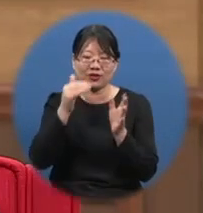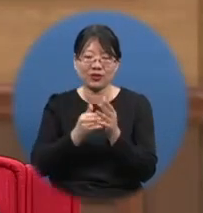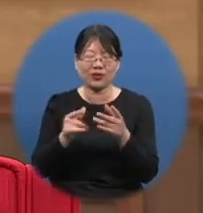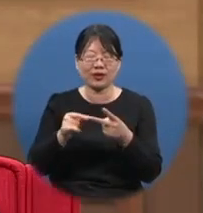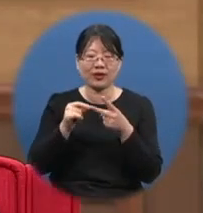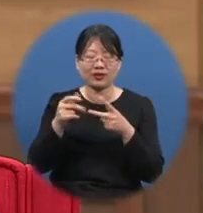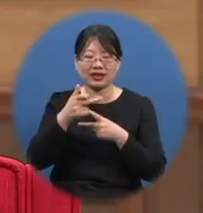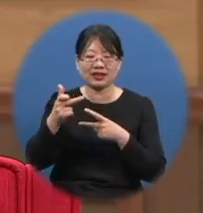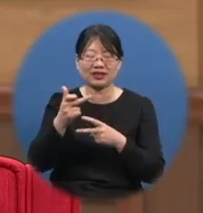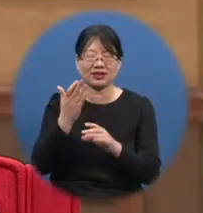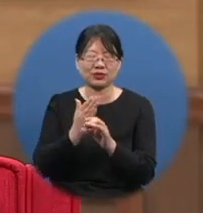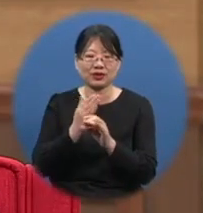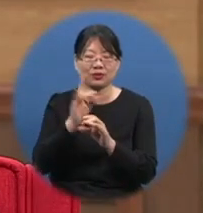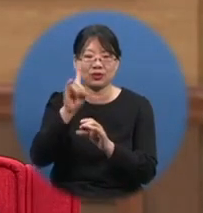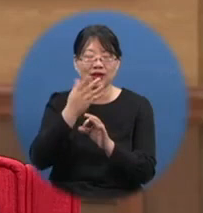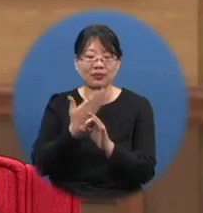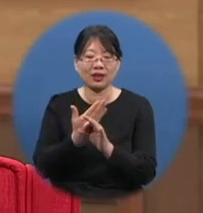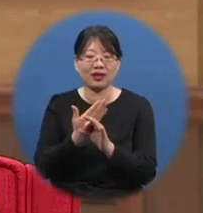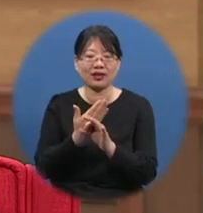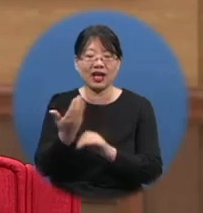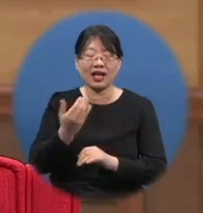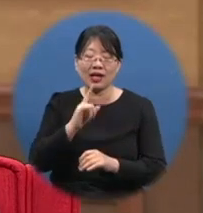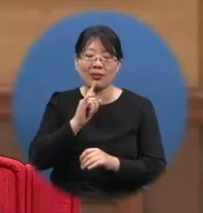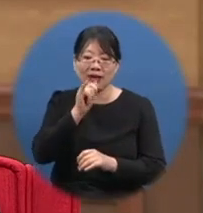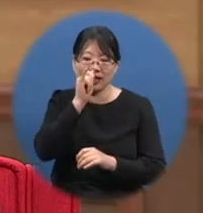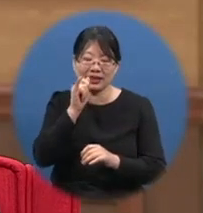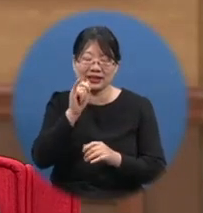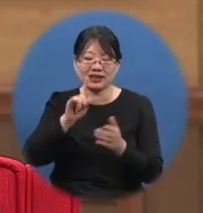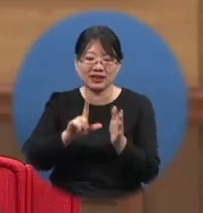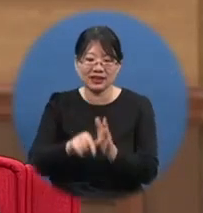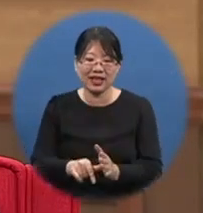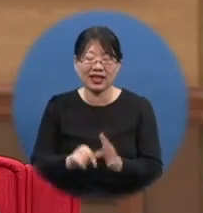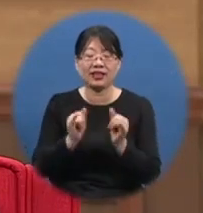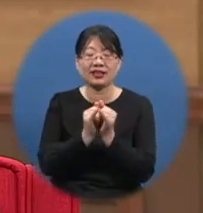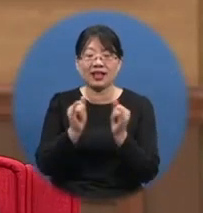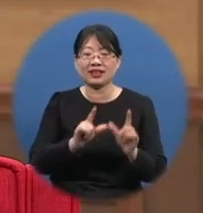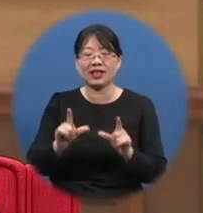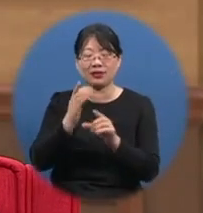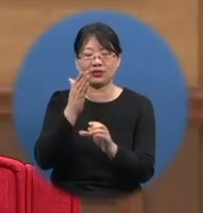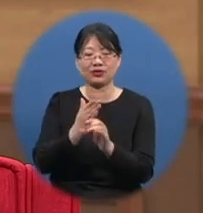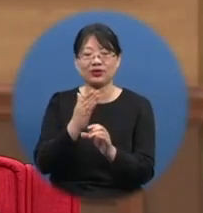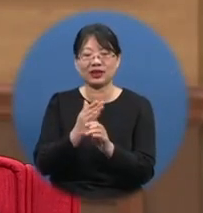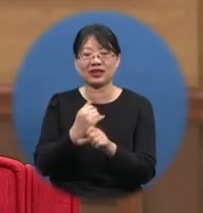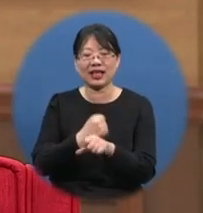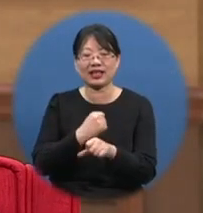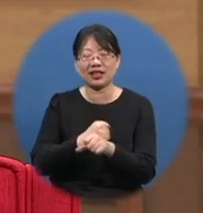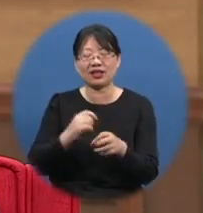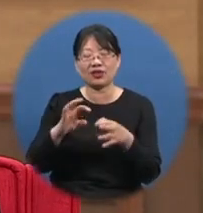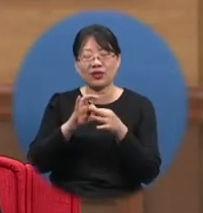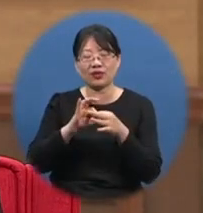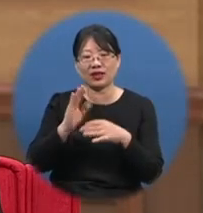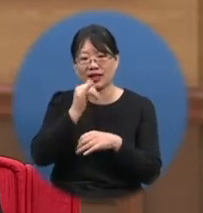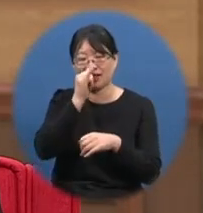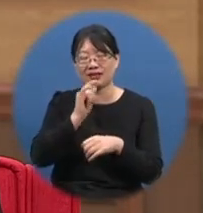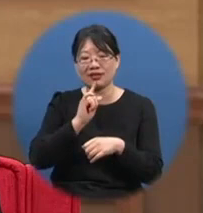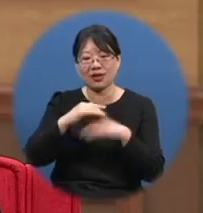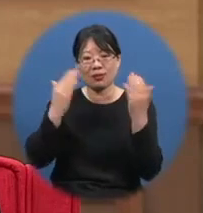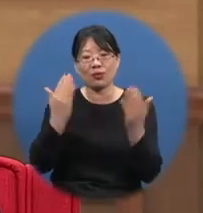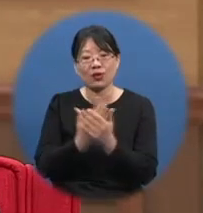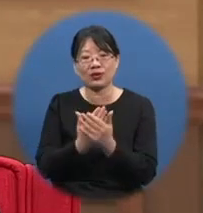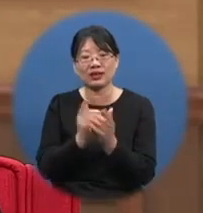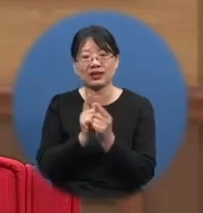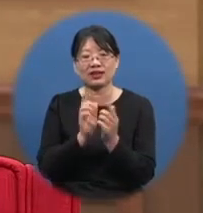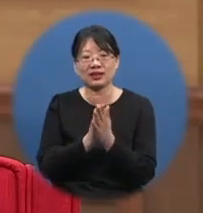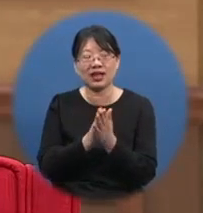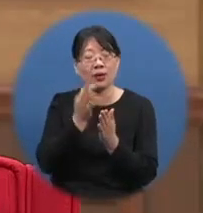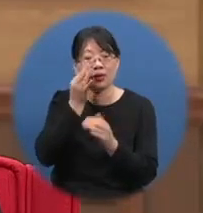이제 큰 축은 뭐냐면은 아까 말씀드린 사람 삶을 중심으로 한 관계되는 모든 축의